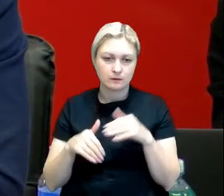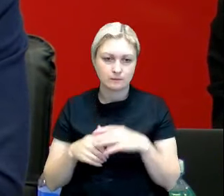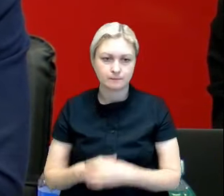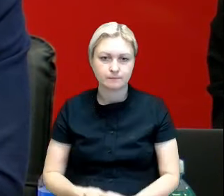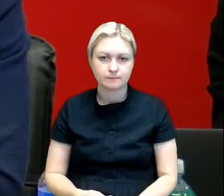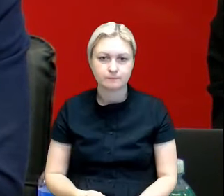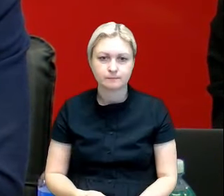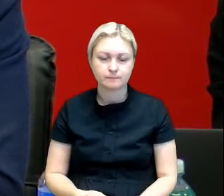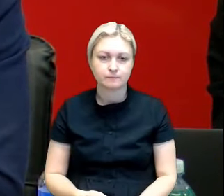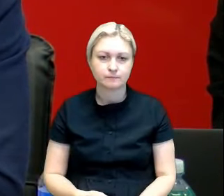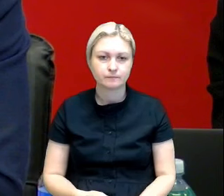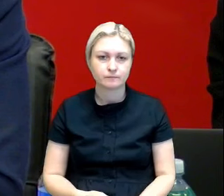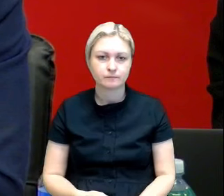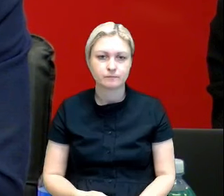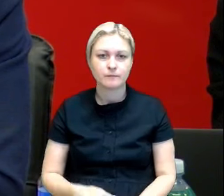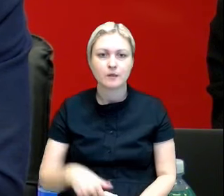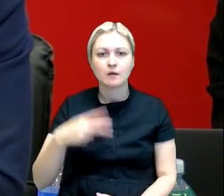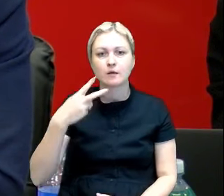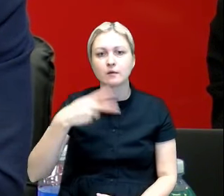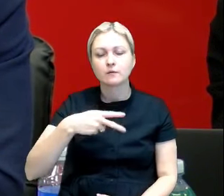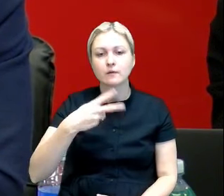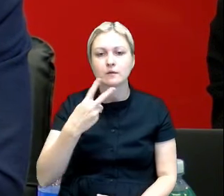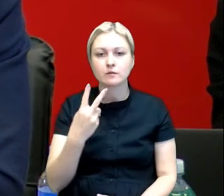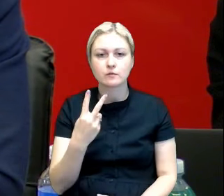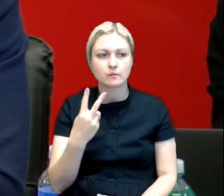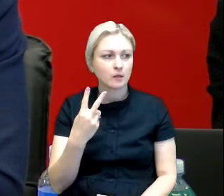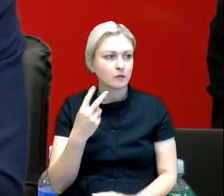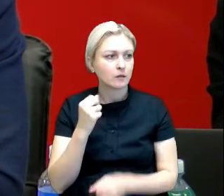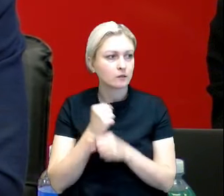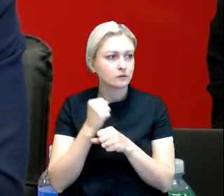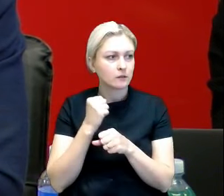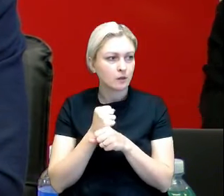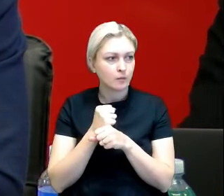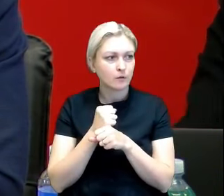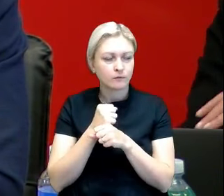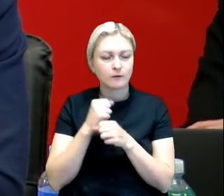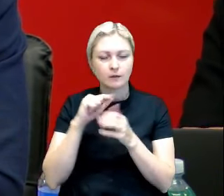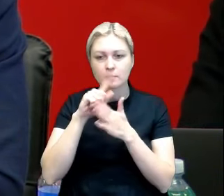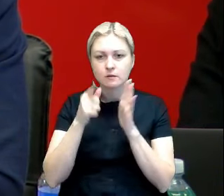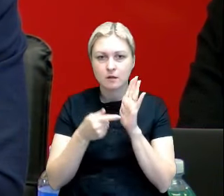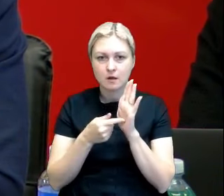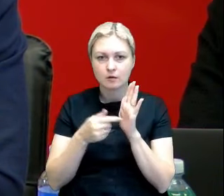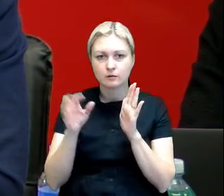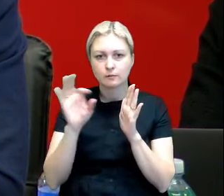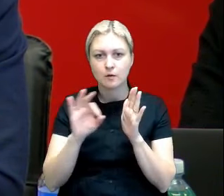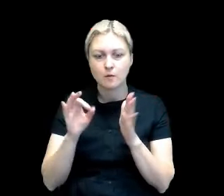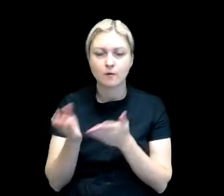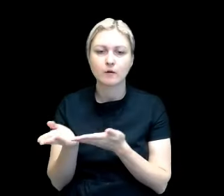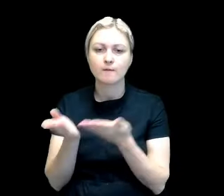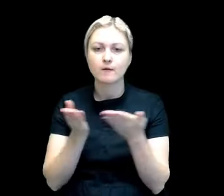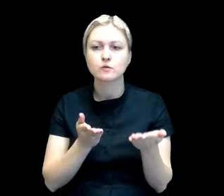balsuoti 22 darbotvarkės klausimas prašau balsuoti